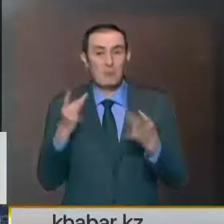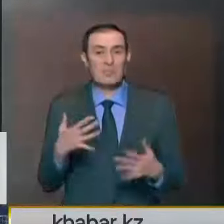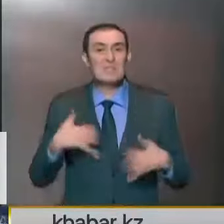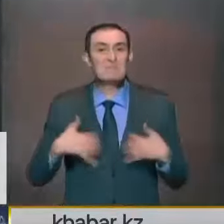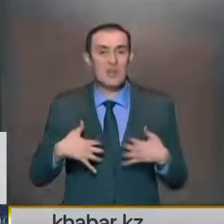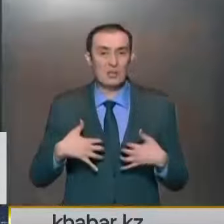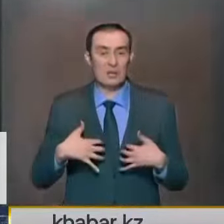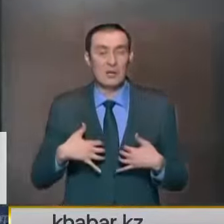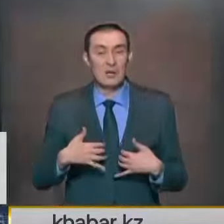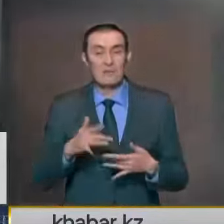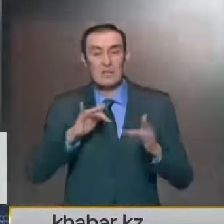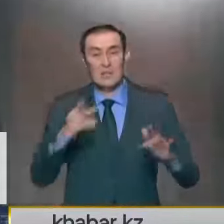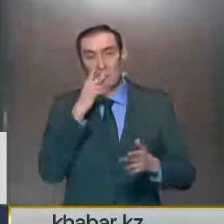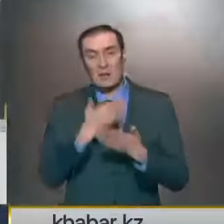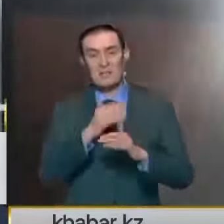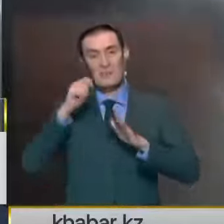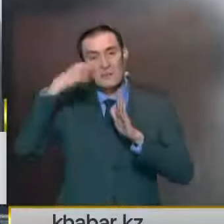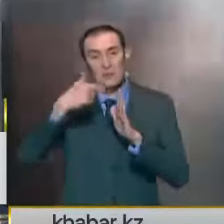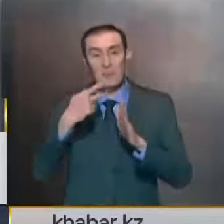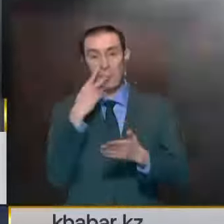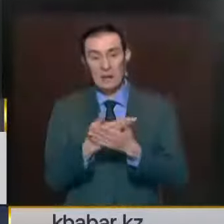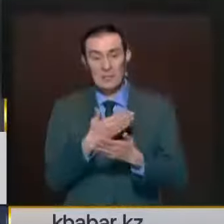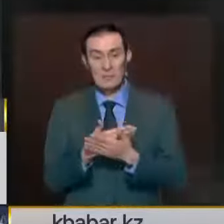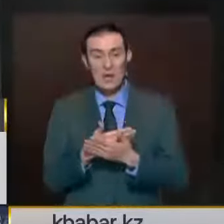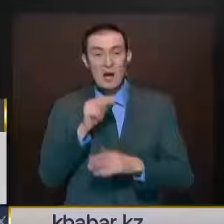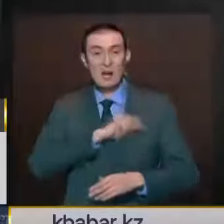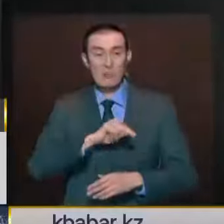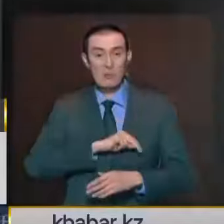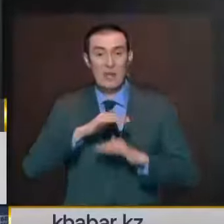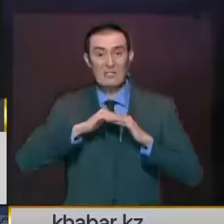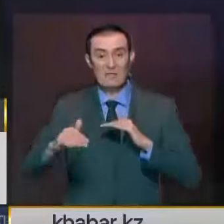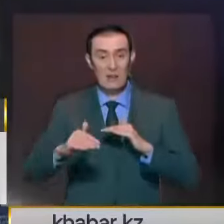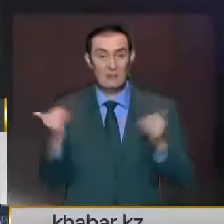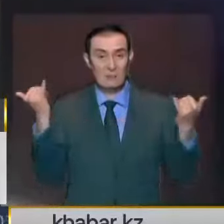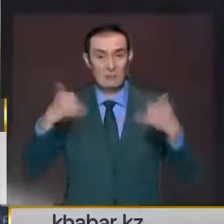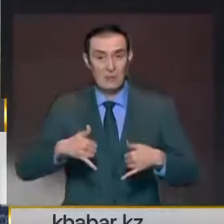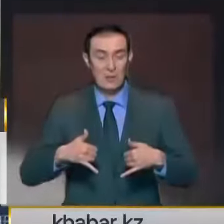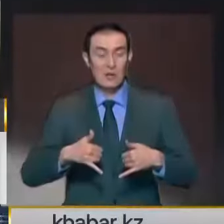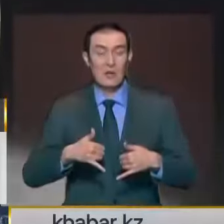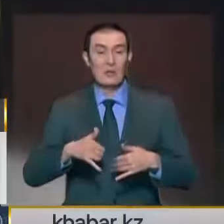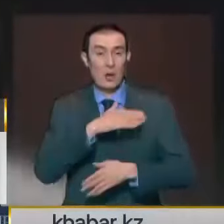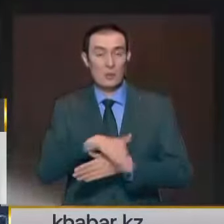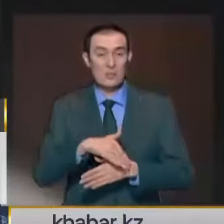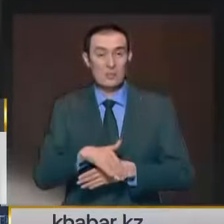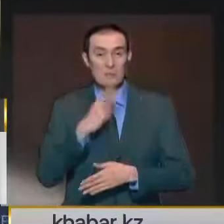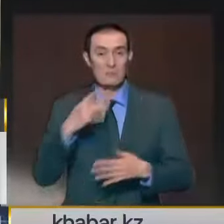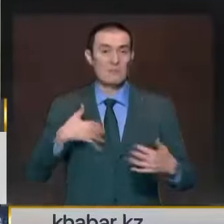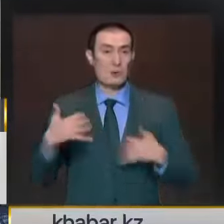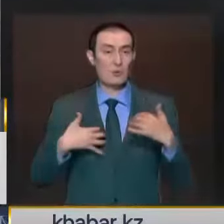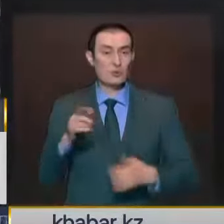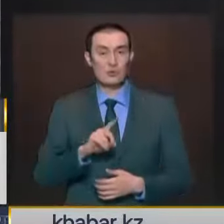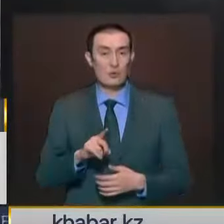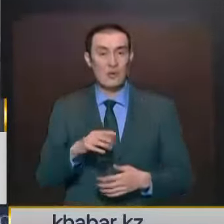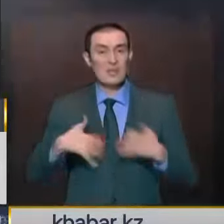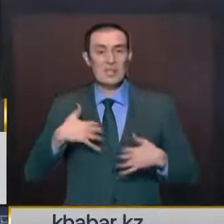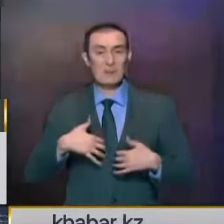пешкой в соцсетях распространилось видео где показан процесс укладки асфальта на улице Саро мода това арасы опасаются что